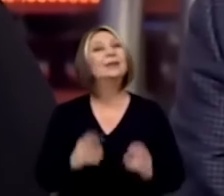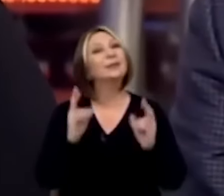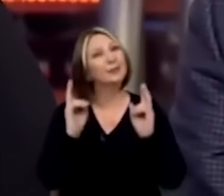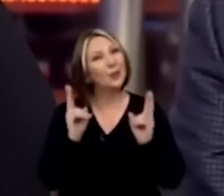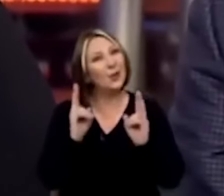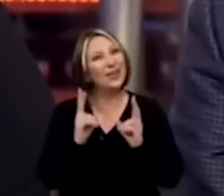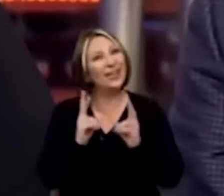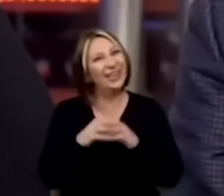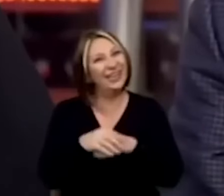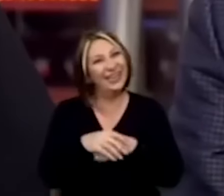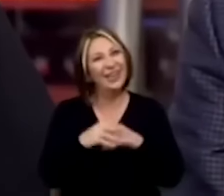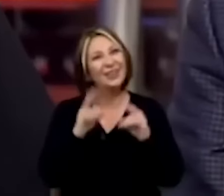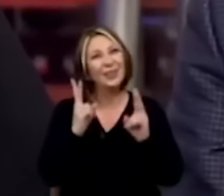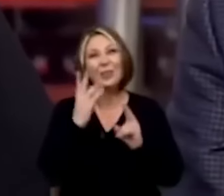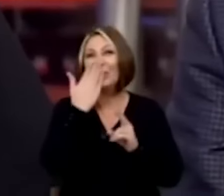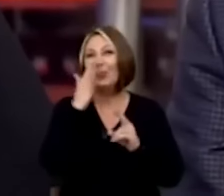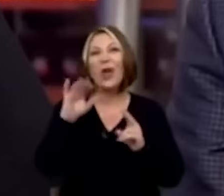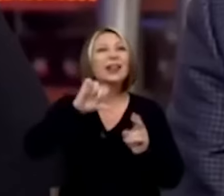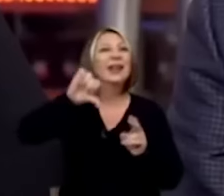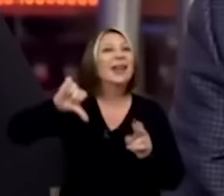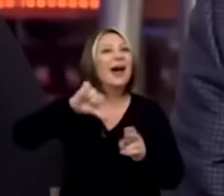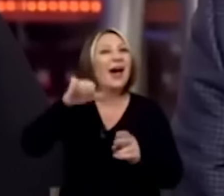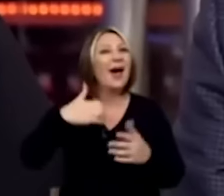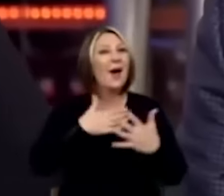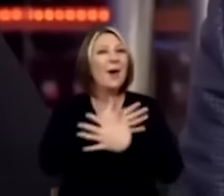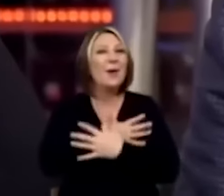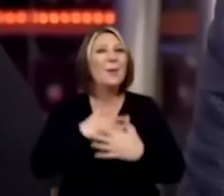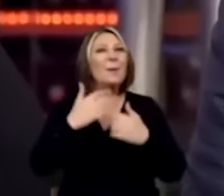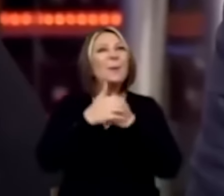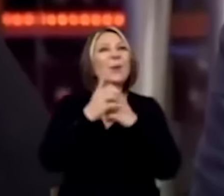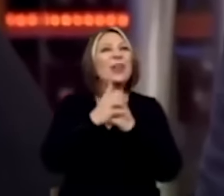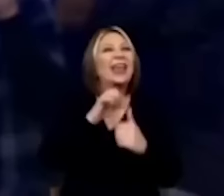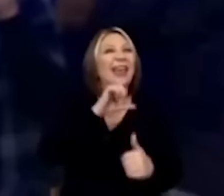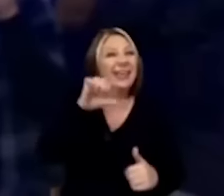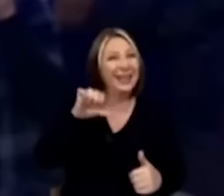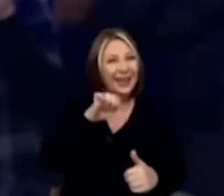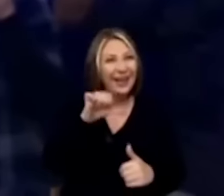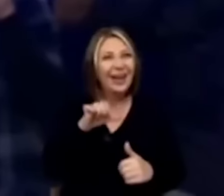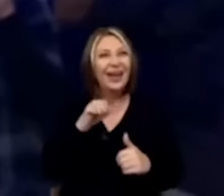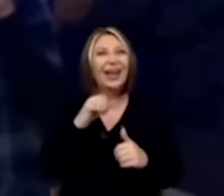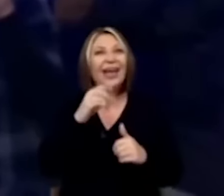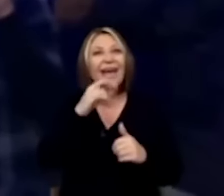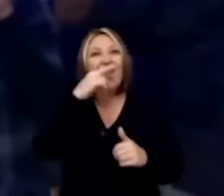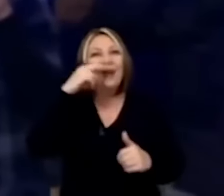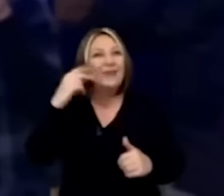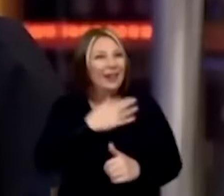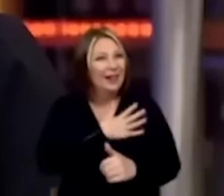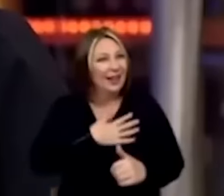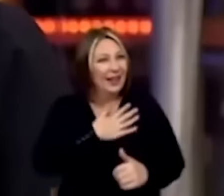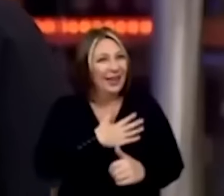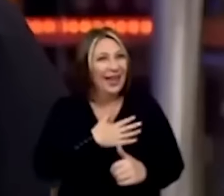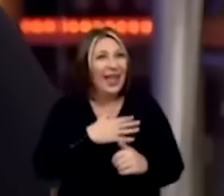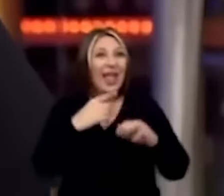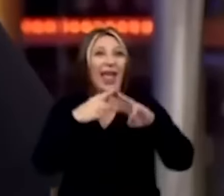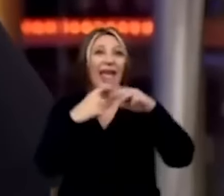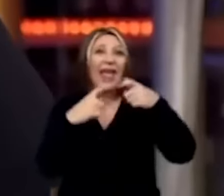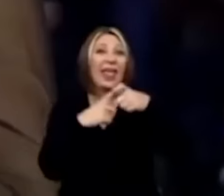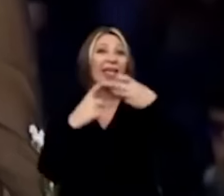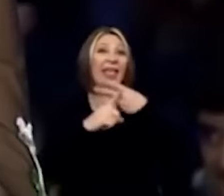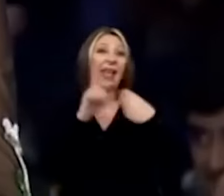Genelde doğal yağları tercih ediyoruz. Of be. Portakal yağı. Of. Karanfil yağı. Of. Evet.